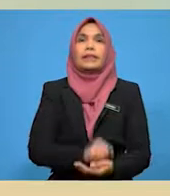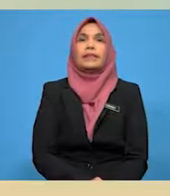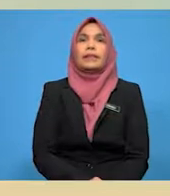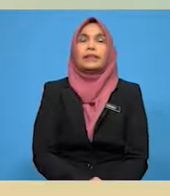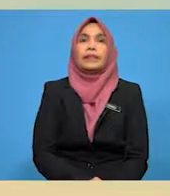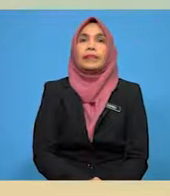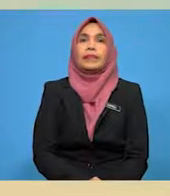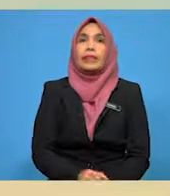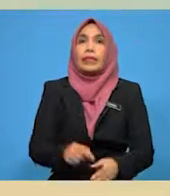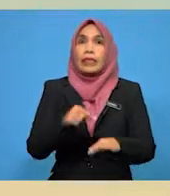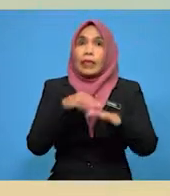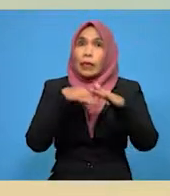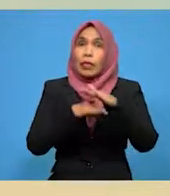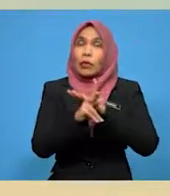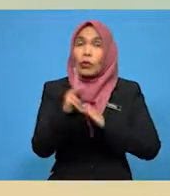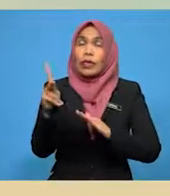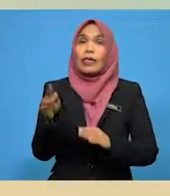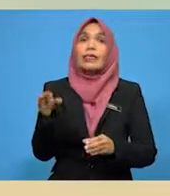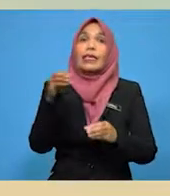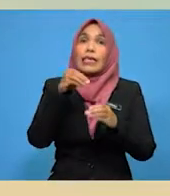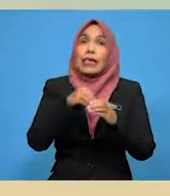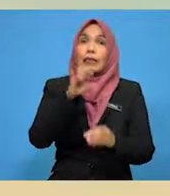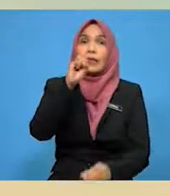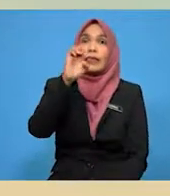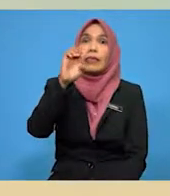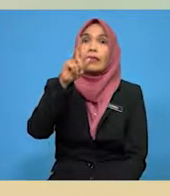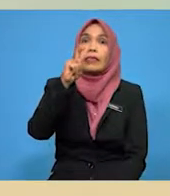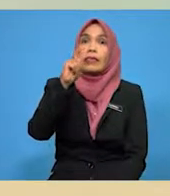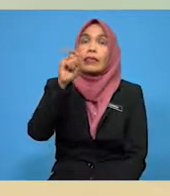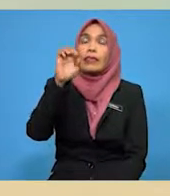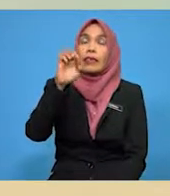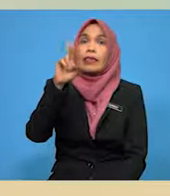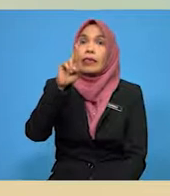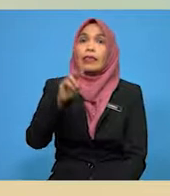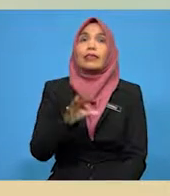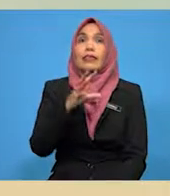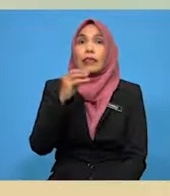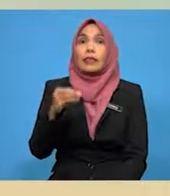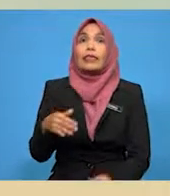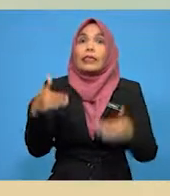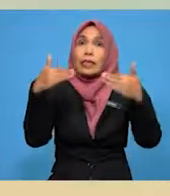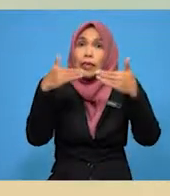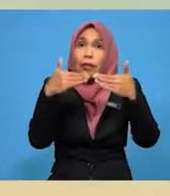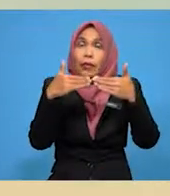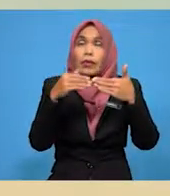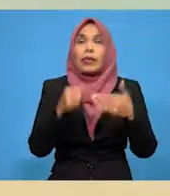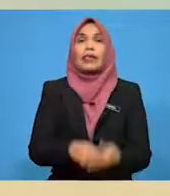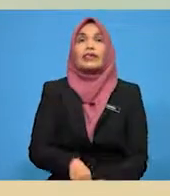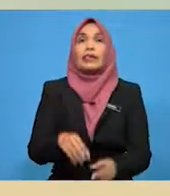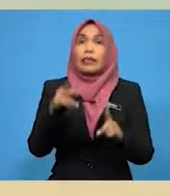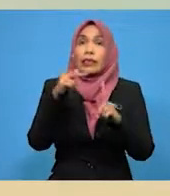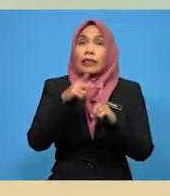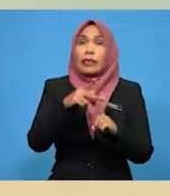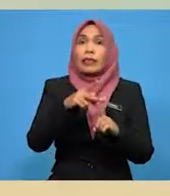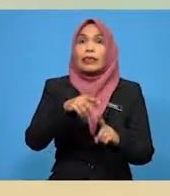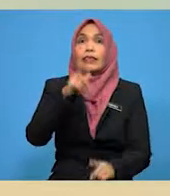Seta troli tersebut dimasukkan ke dalam seta dan perlu disambungkan kepada tenor untuk memusingkan